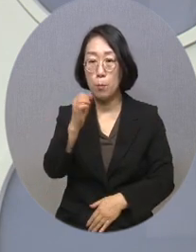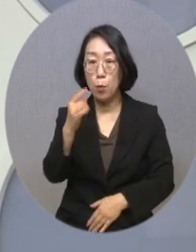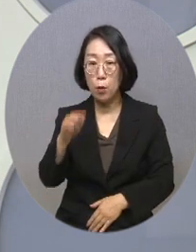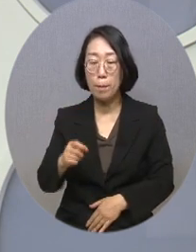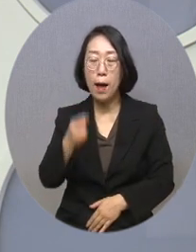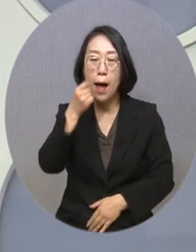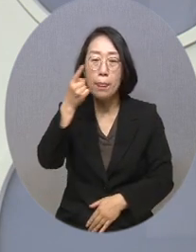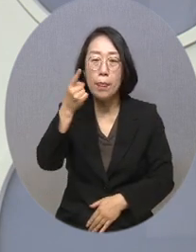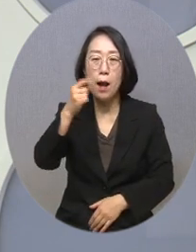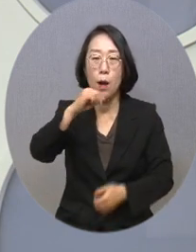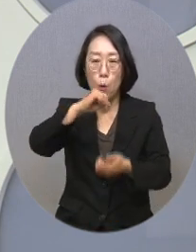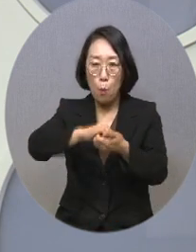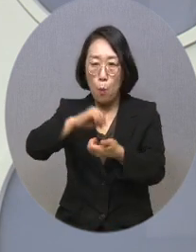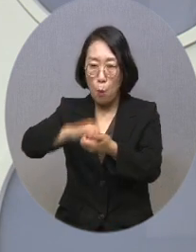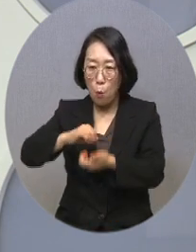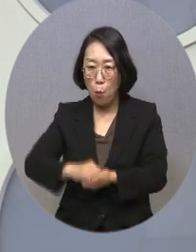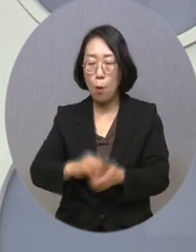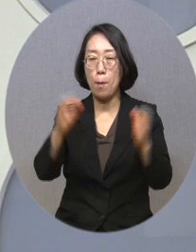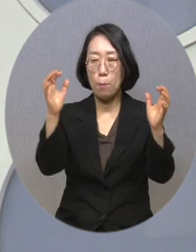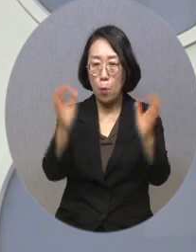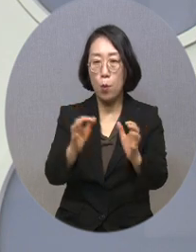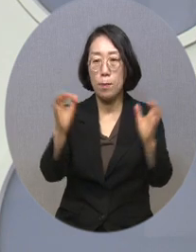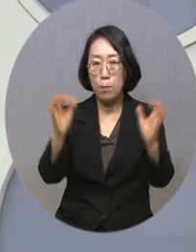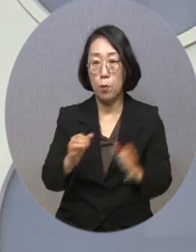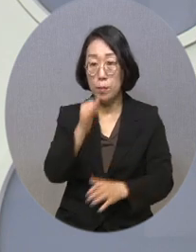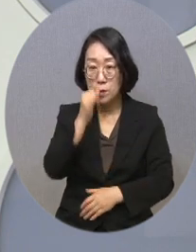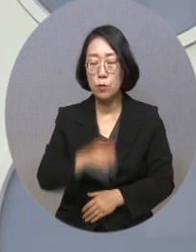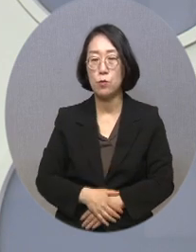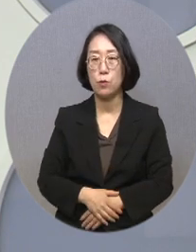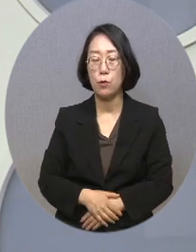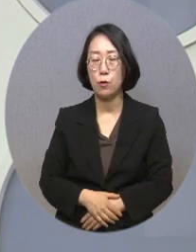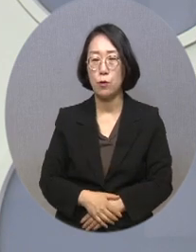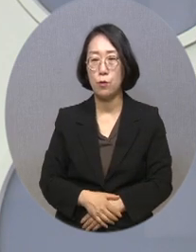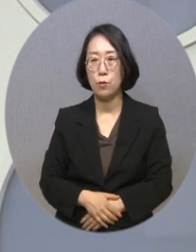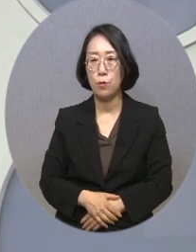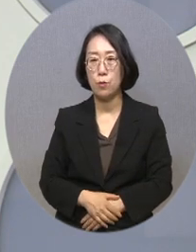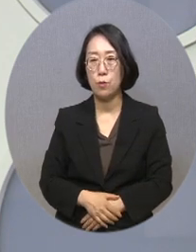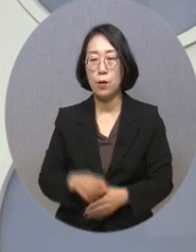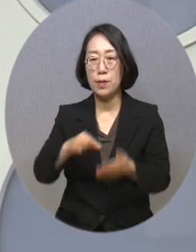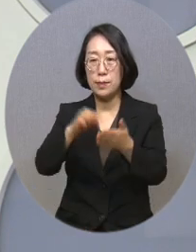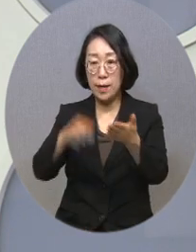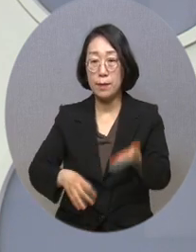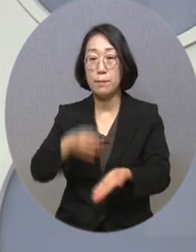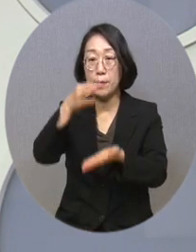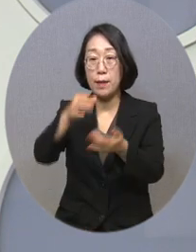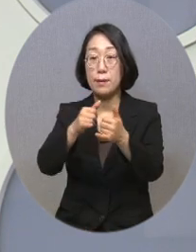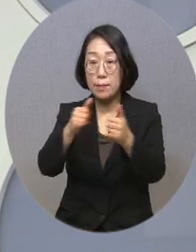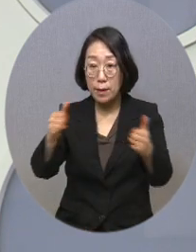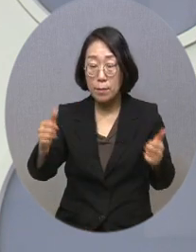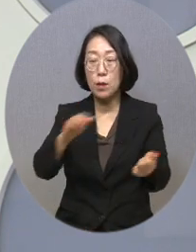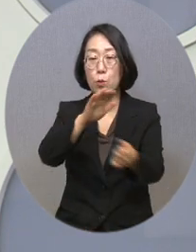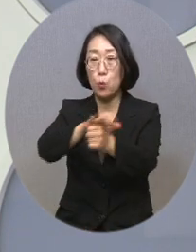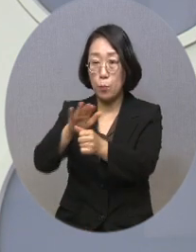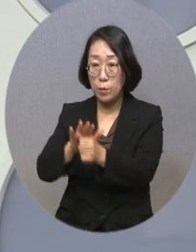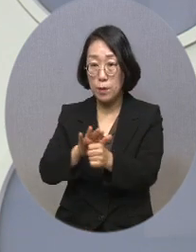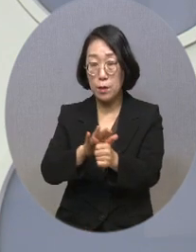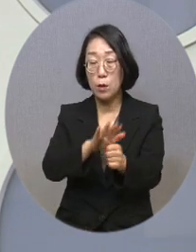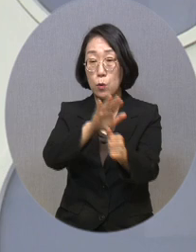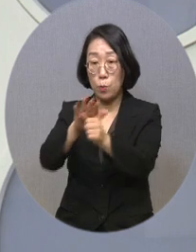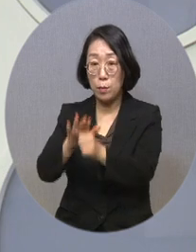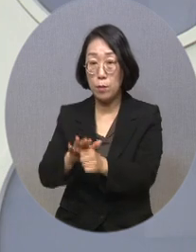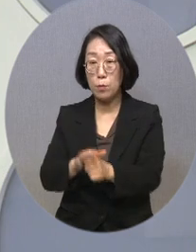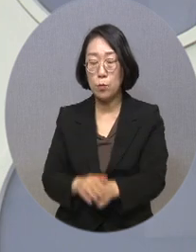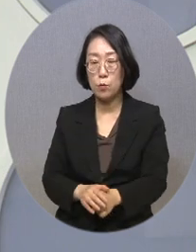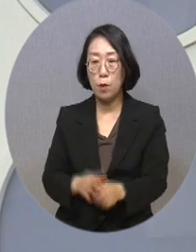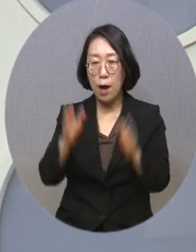1개월 단위로 네. 이렇게 하고 있기 때문에 그런 부분들은 납세자들에게 납세자들 돕는 이런 부분에서 학회